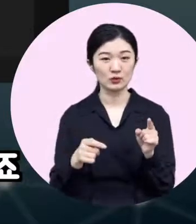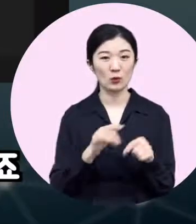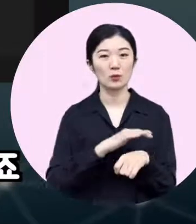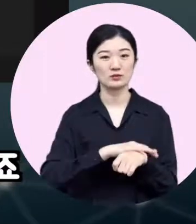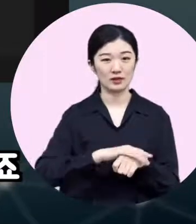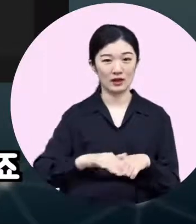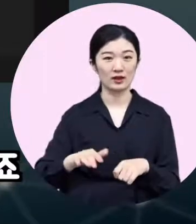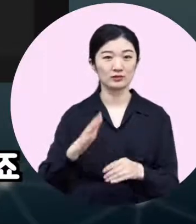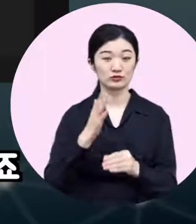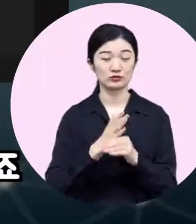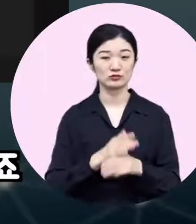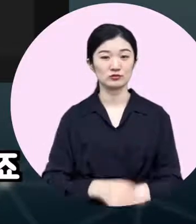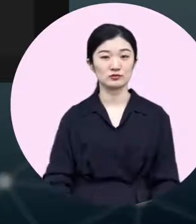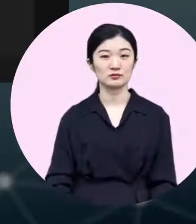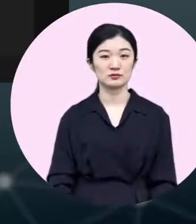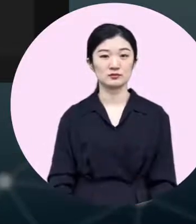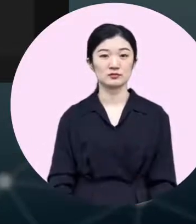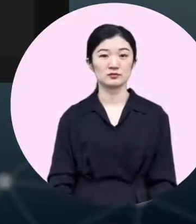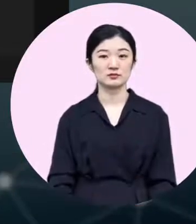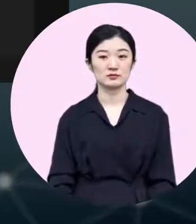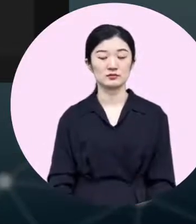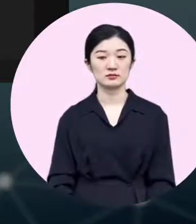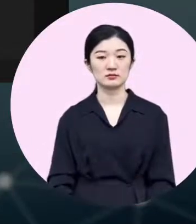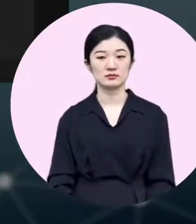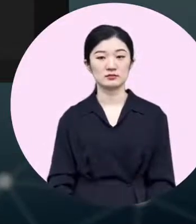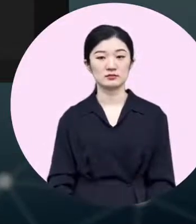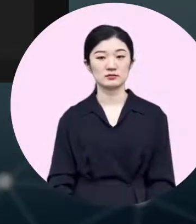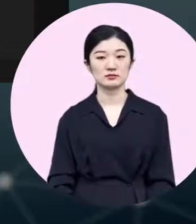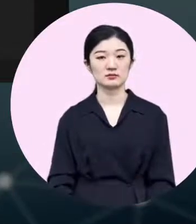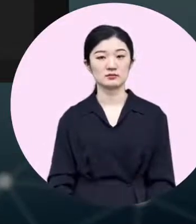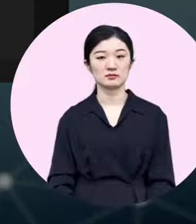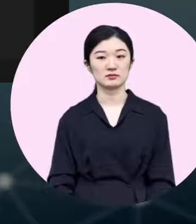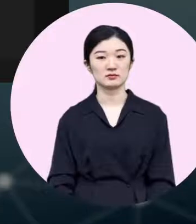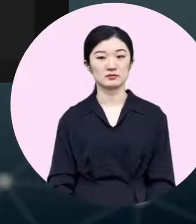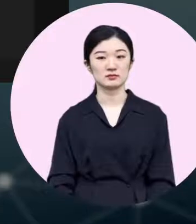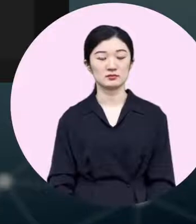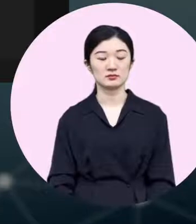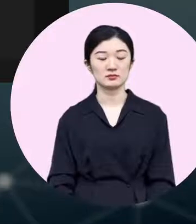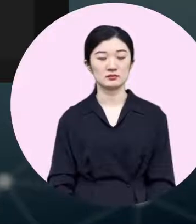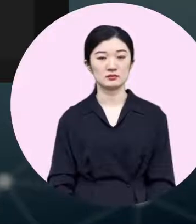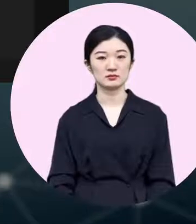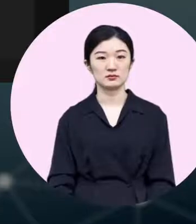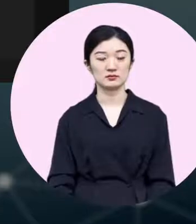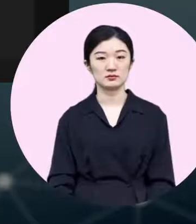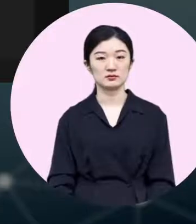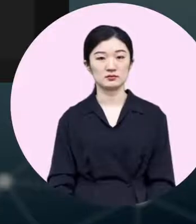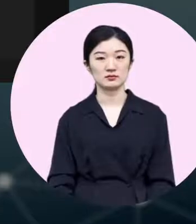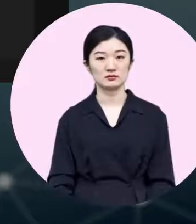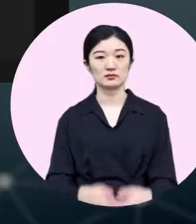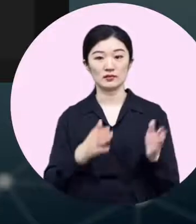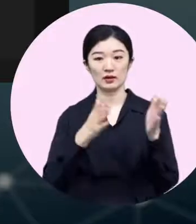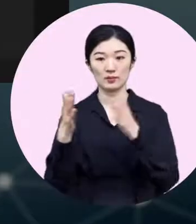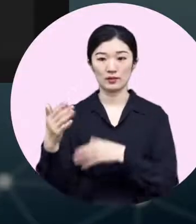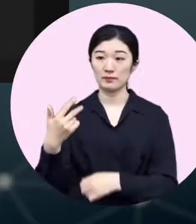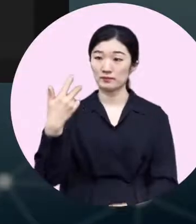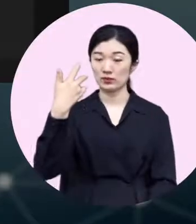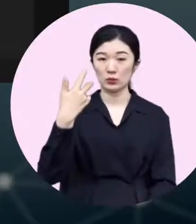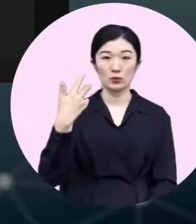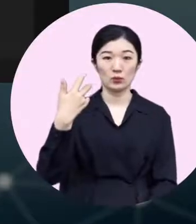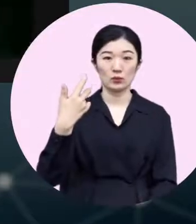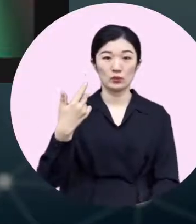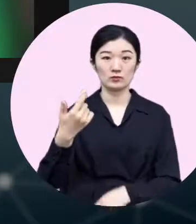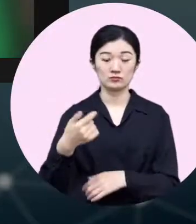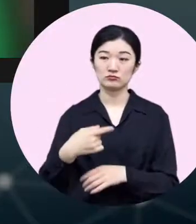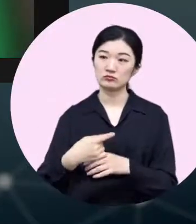되겠죠. 자, 이 화면은 이제 닫아도 될 것 같고요. 그 다음에 비디오도 이제 요걸 켰을